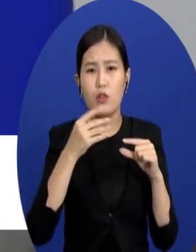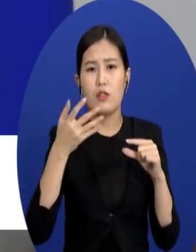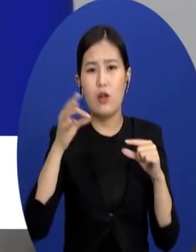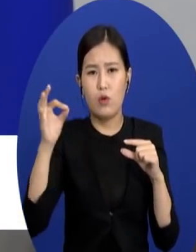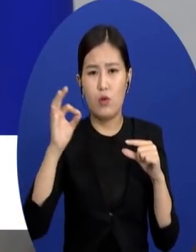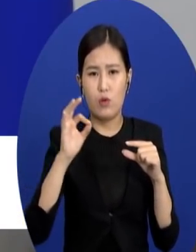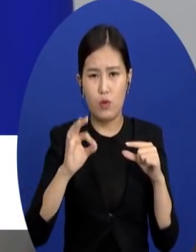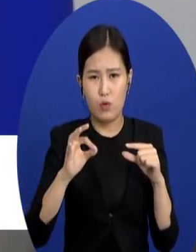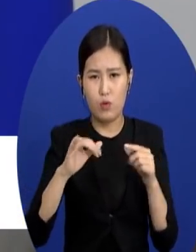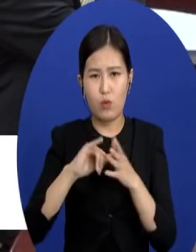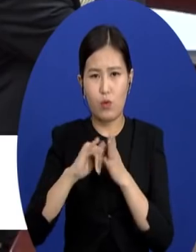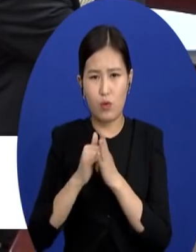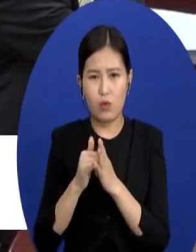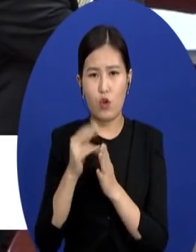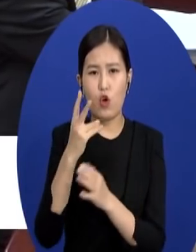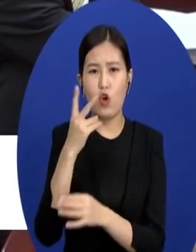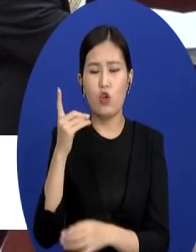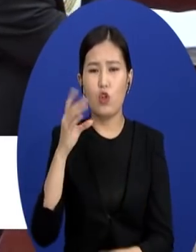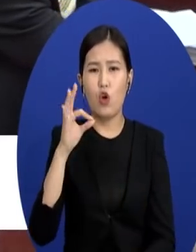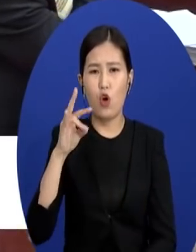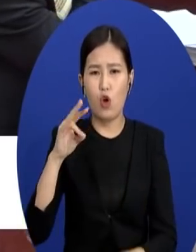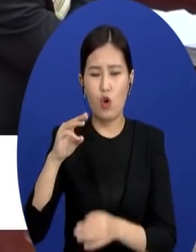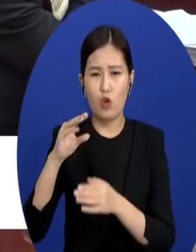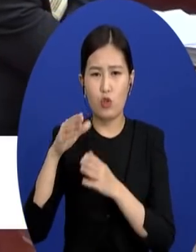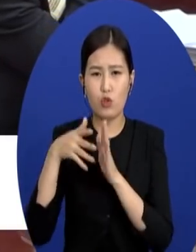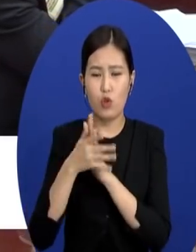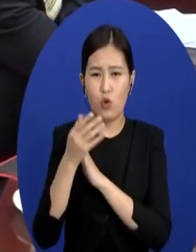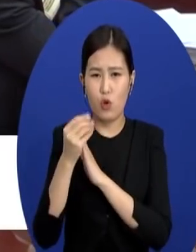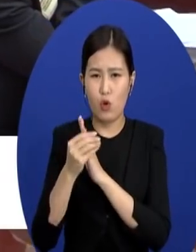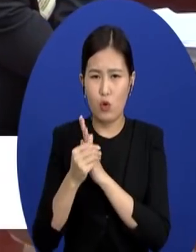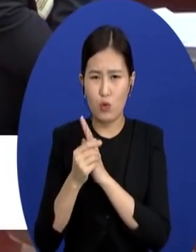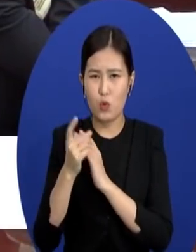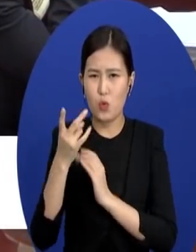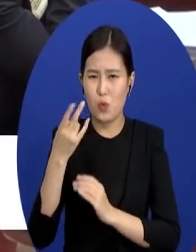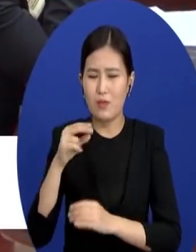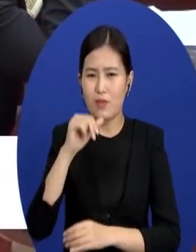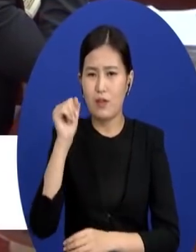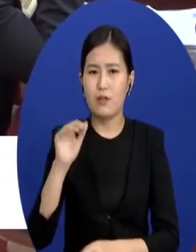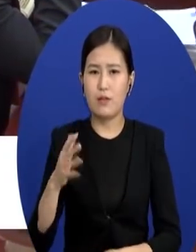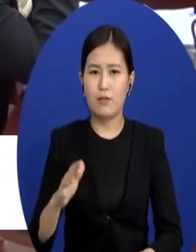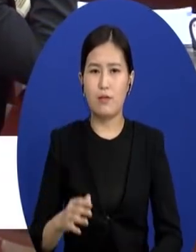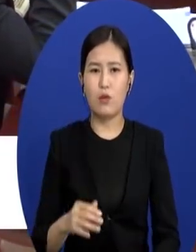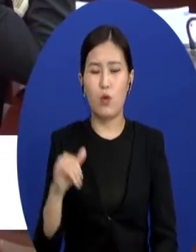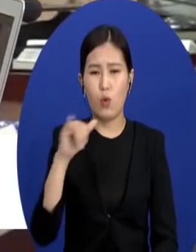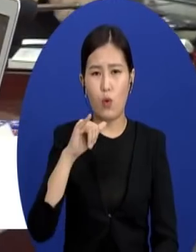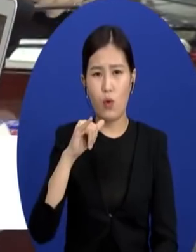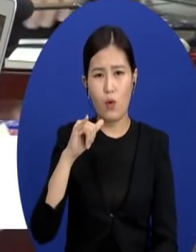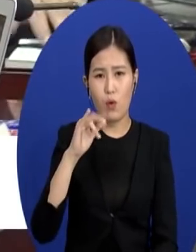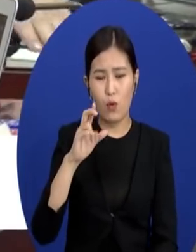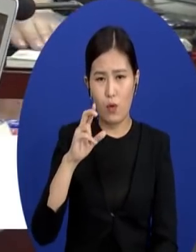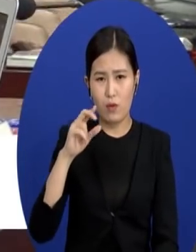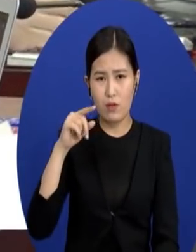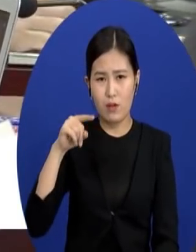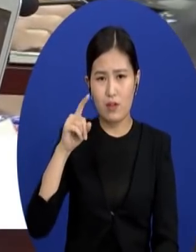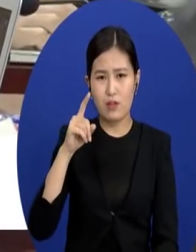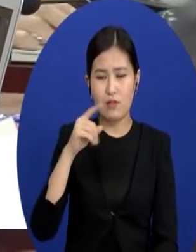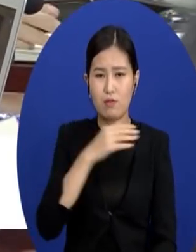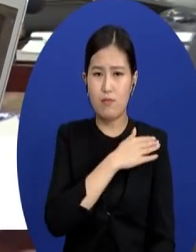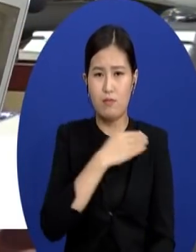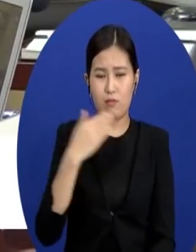нэлээд хөндрүүлэх чиглэлд байна. Нийслэлийн засаг дарга бүгд Улаанбаатар хотын захирагчаас өргөн барьсан нийслэлийн төсвийн нийт